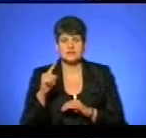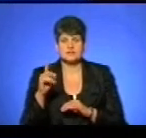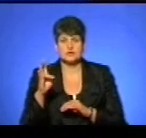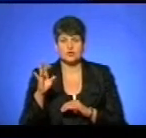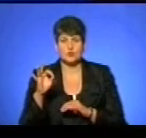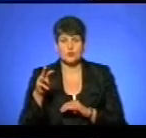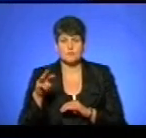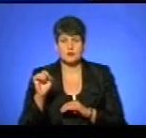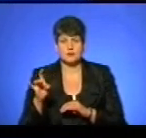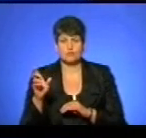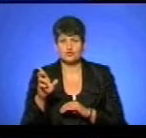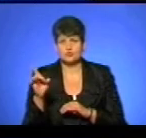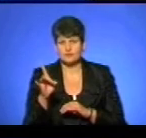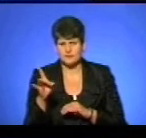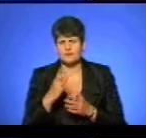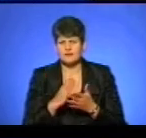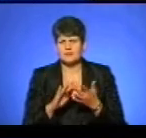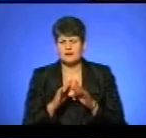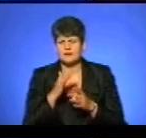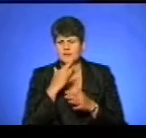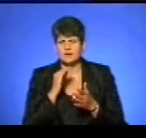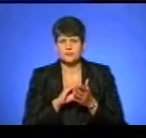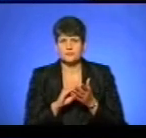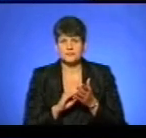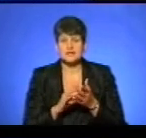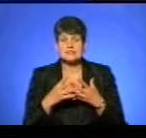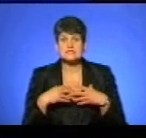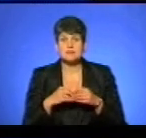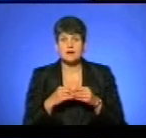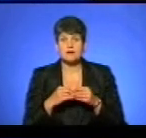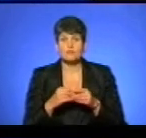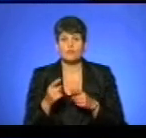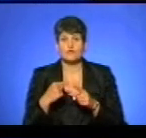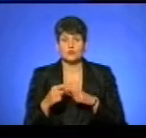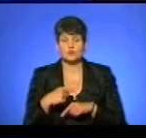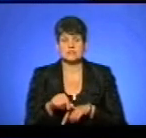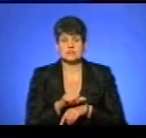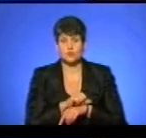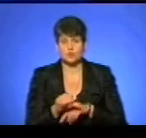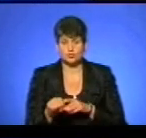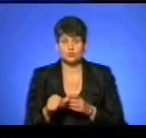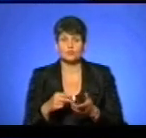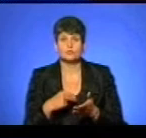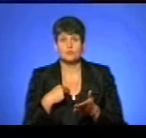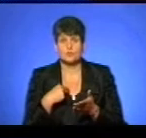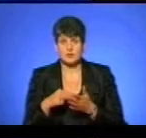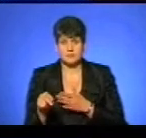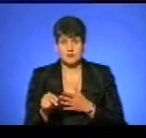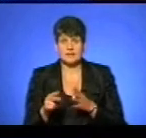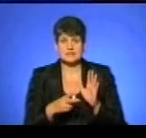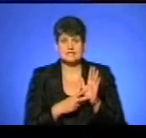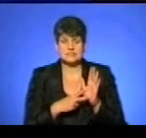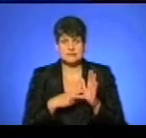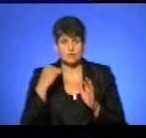вже десь в інтернеті воно є багато так поширено, що сім'я вернулася з-за кордону, придбала 7